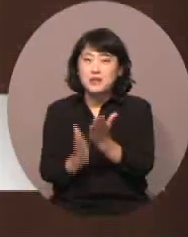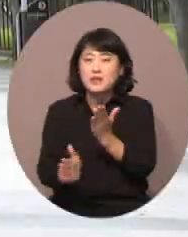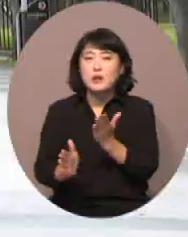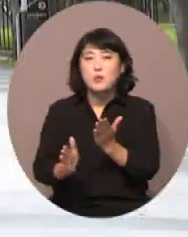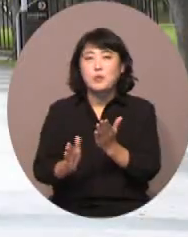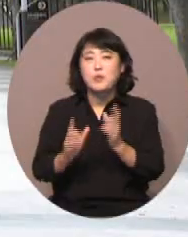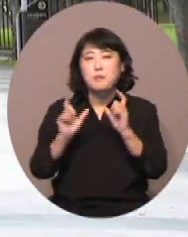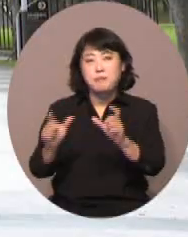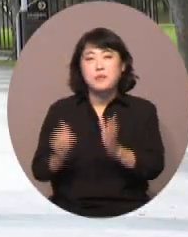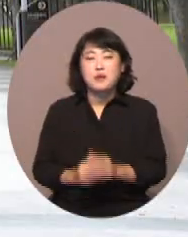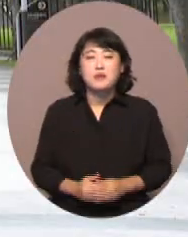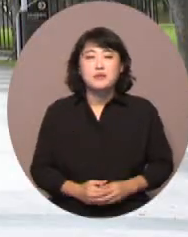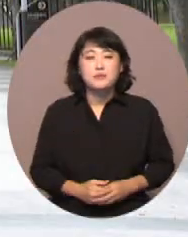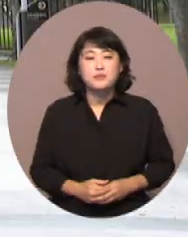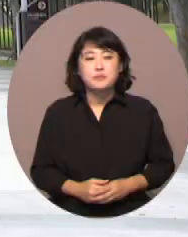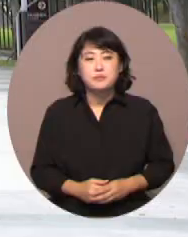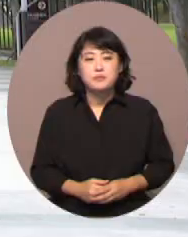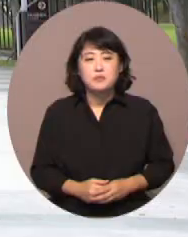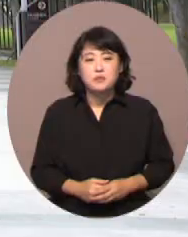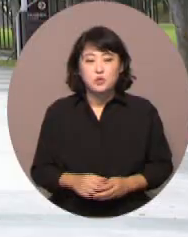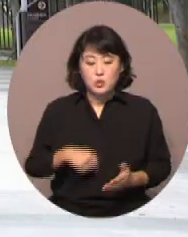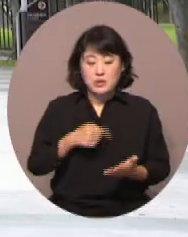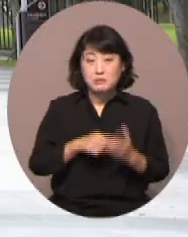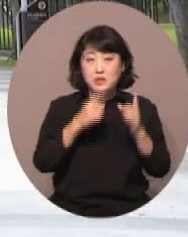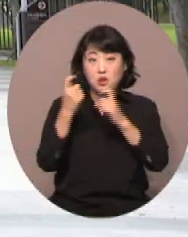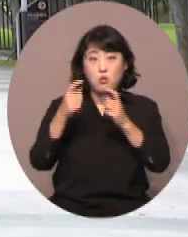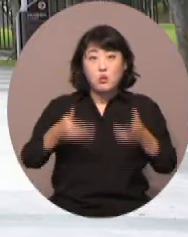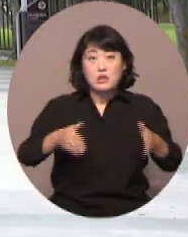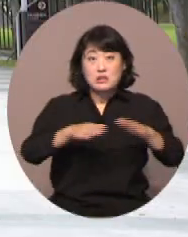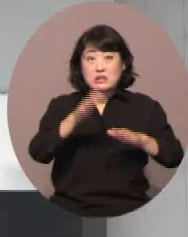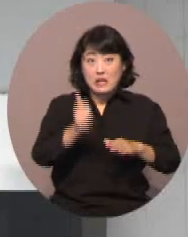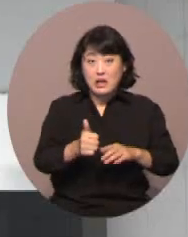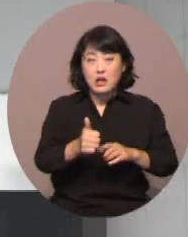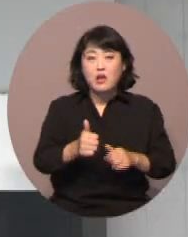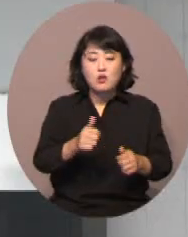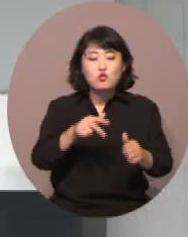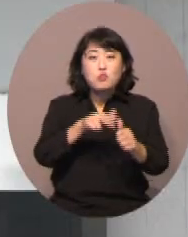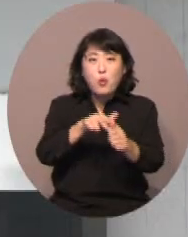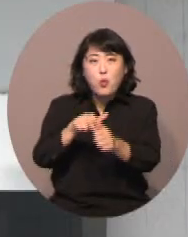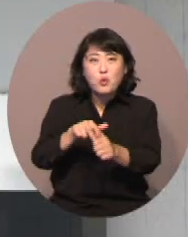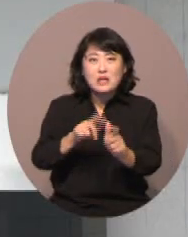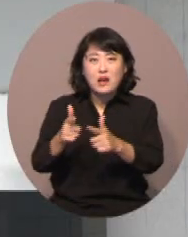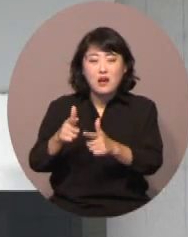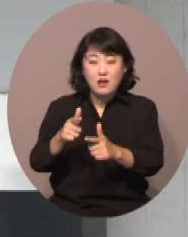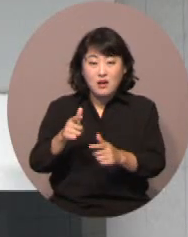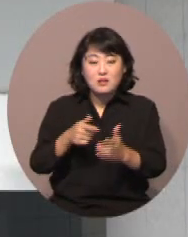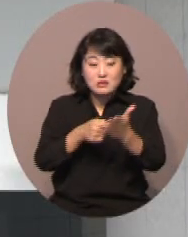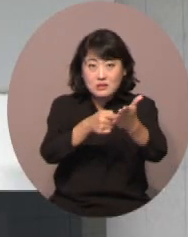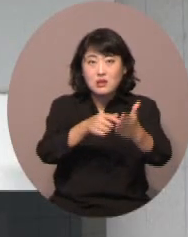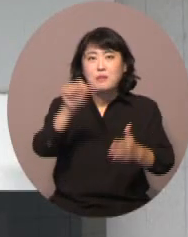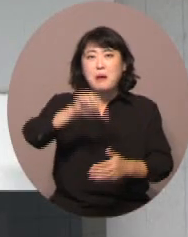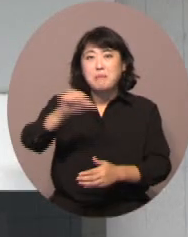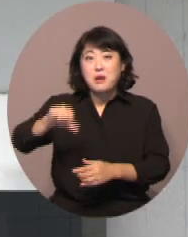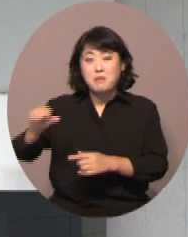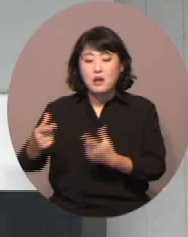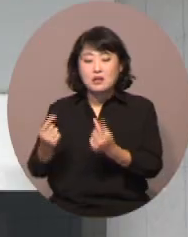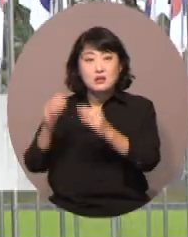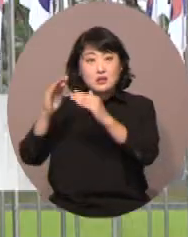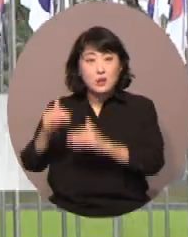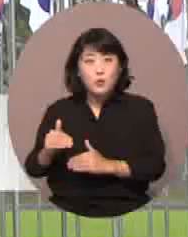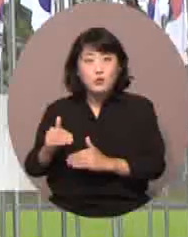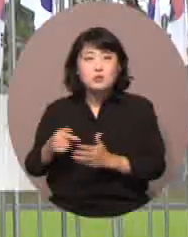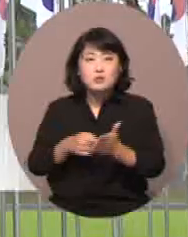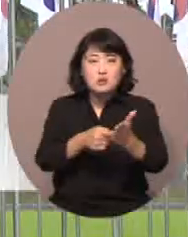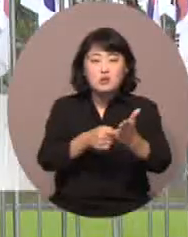판단했습니다 재판부는 또 독립기념 관장에 지원했다가 탈락한 다른 후보들이 같은 취지로 낸 신청은